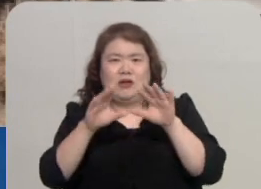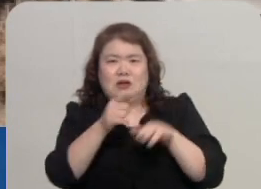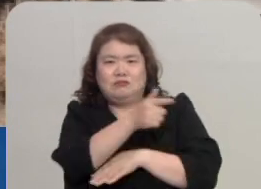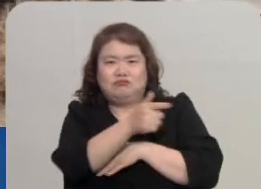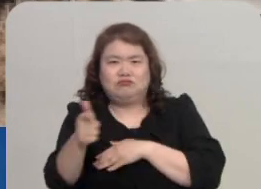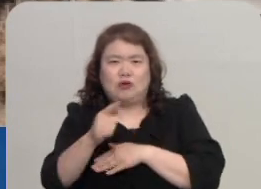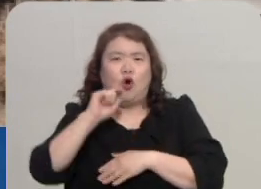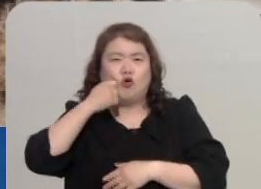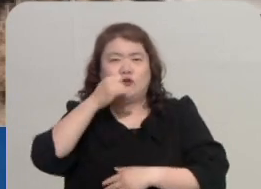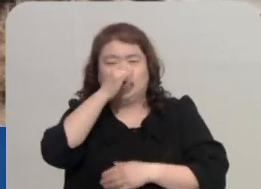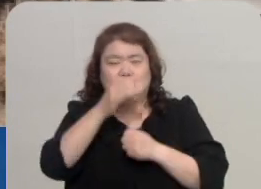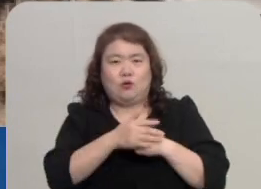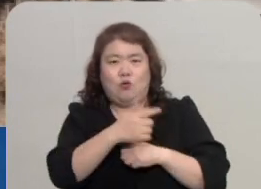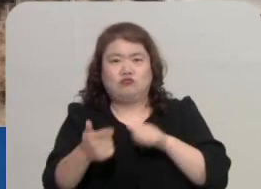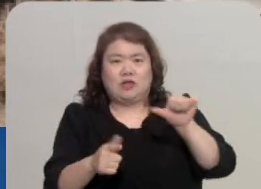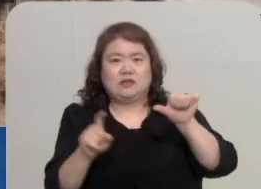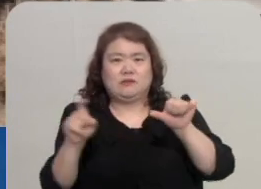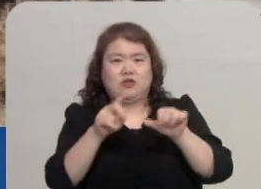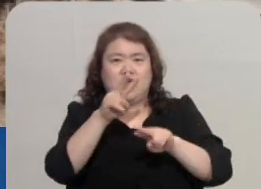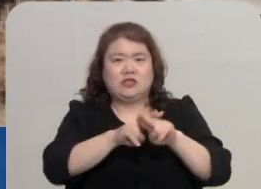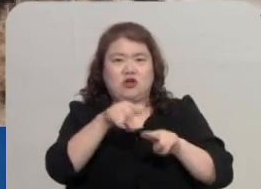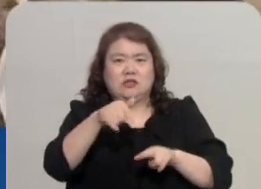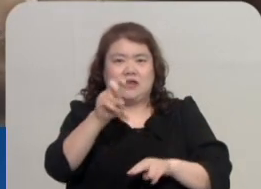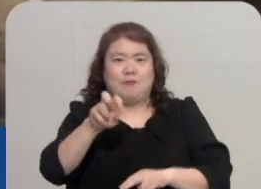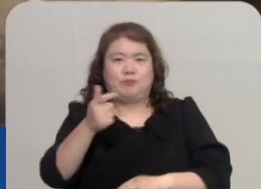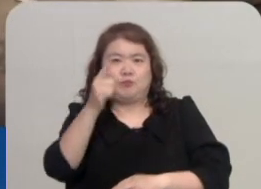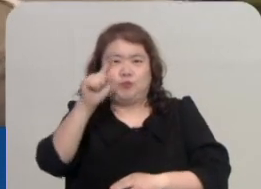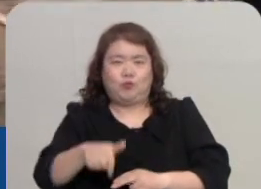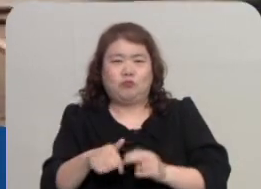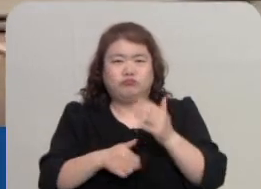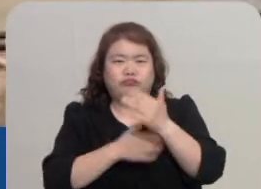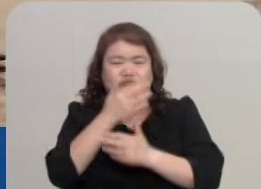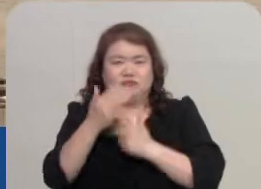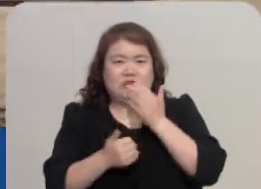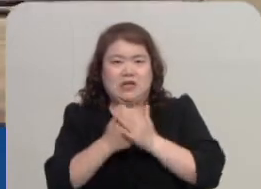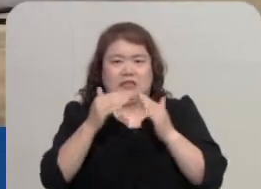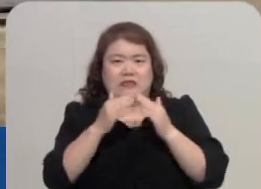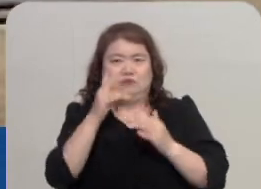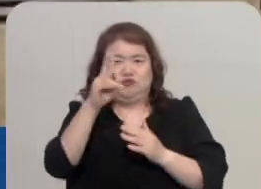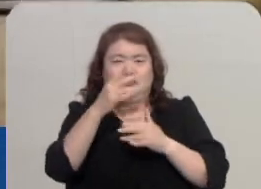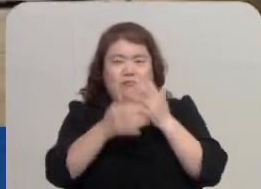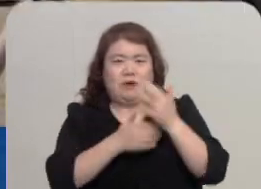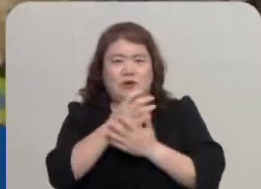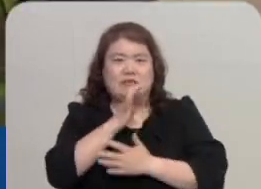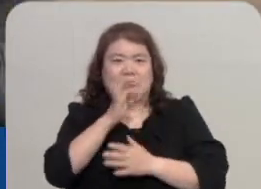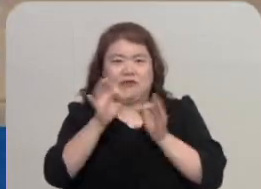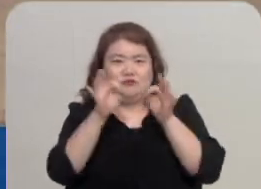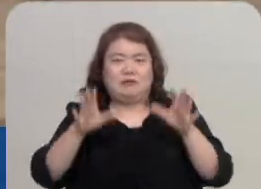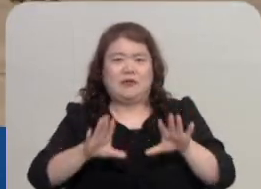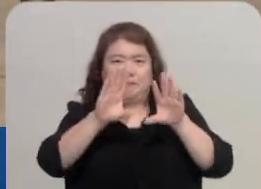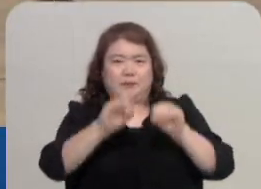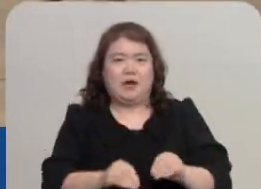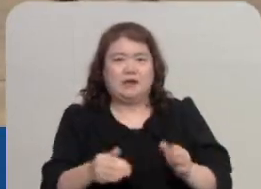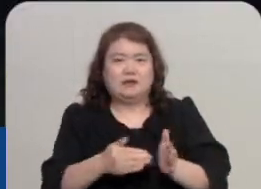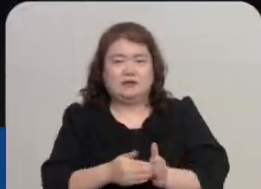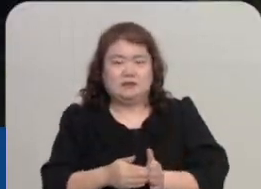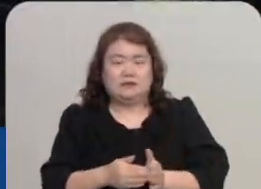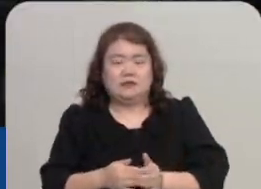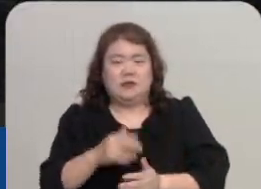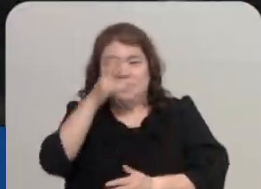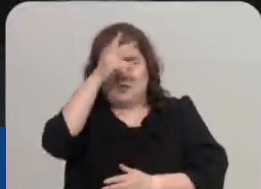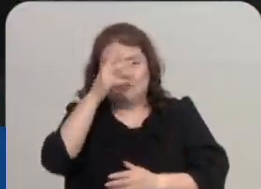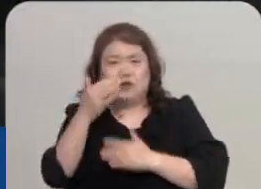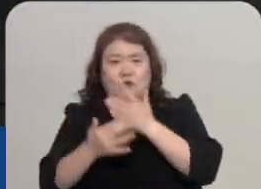있습니다. 오후 5시 10분쯤엔 정읍시 감곡면에서 불이 나 주택 두 채를 태우고 40분 만에 꺼졌습니다.